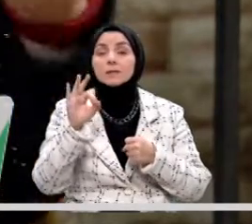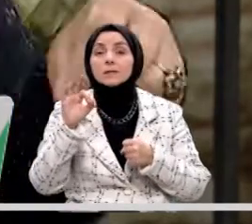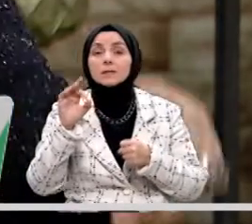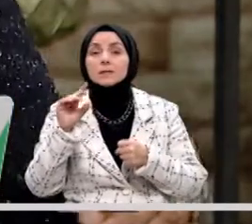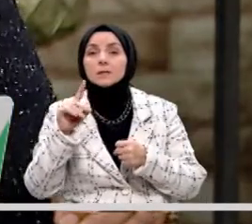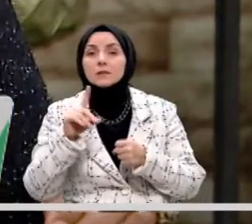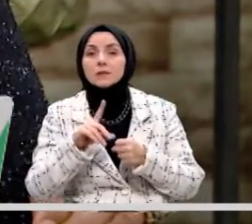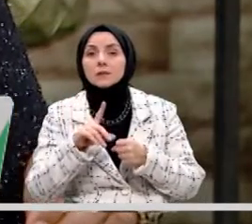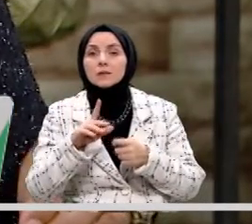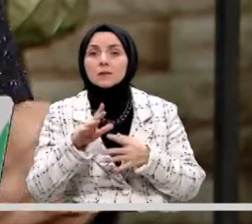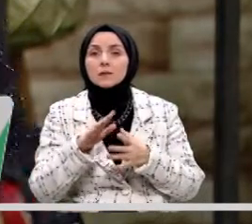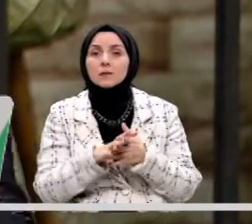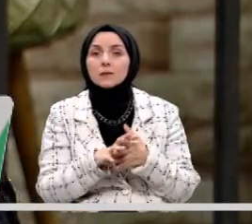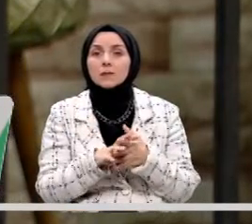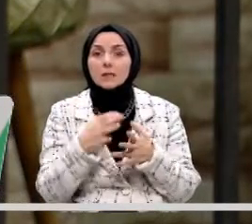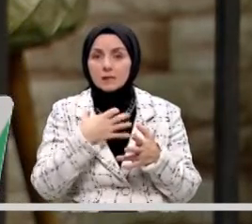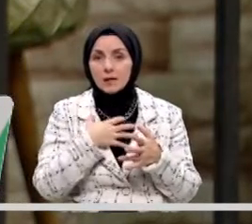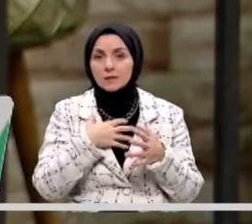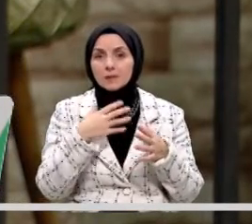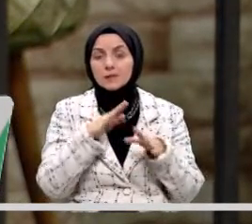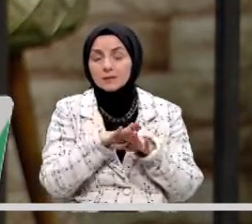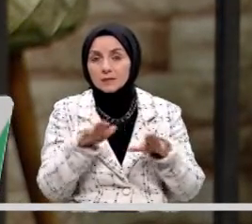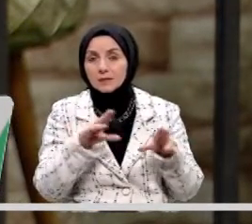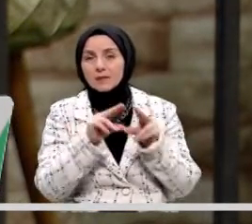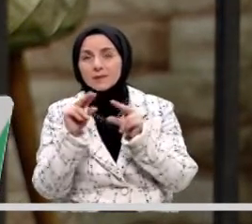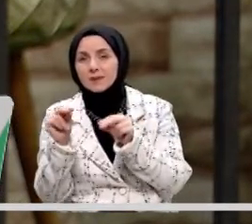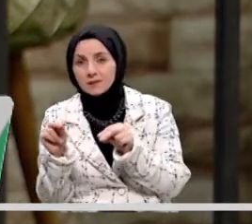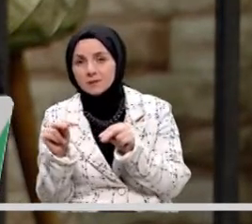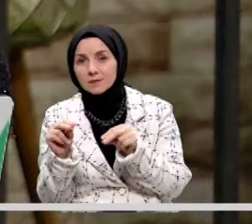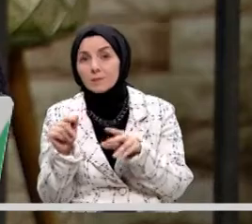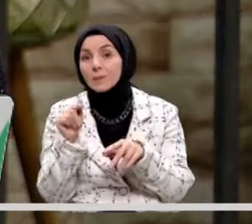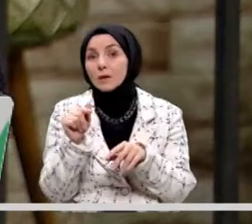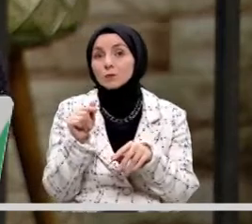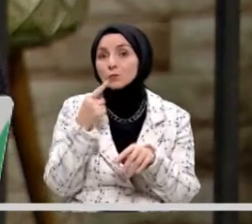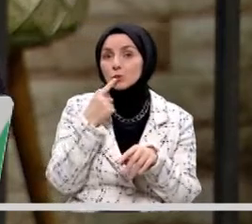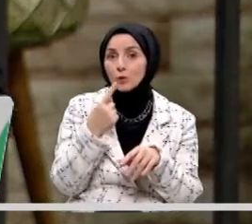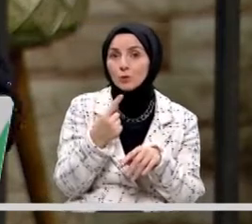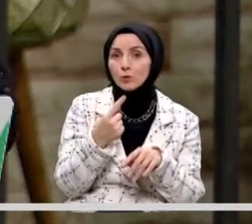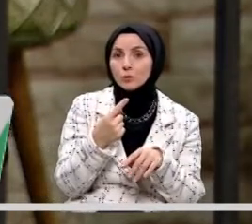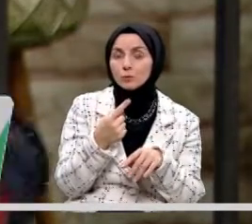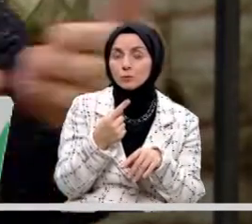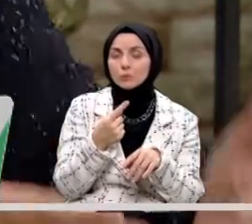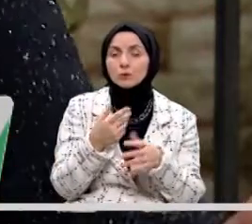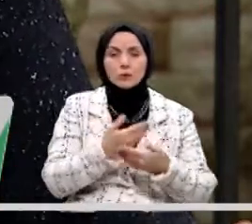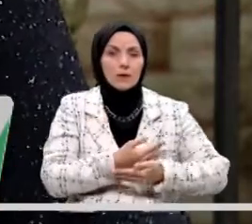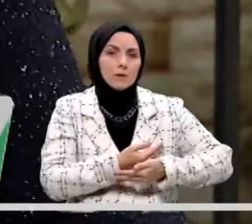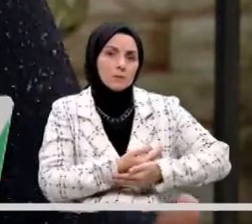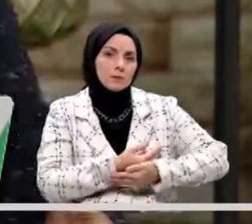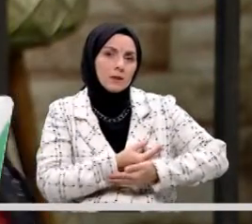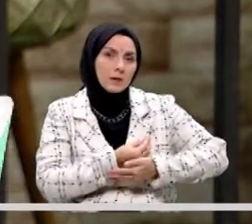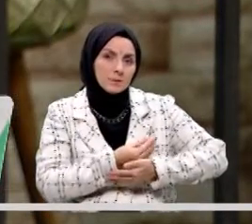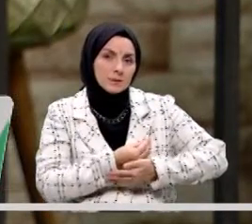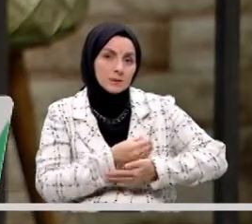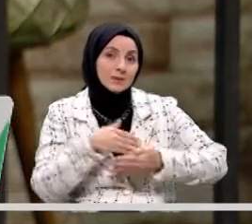kendi Yatağımdan alması gerekirdi hatta hep şey söylerim emzirdiniz lütfendiniz burada Tamam burada Güven sonra yatağına koydunuz